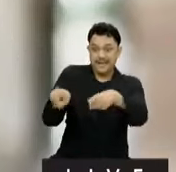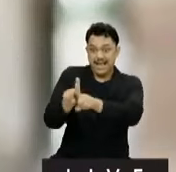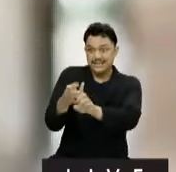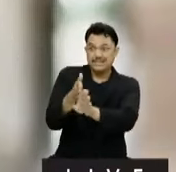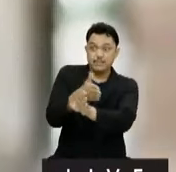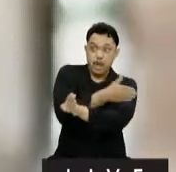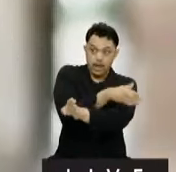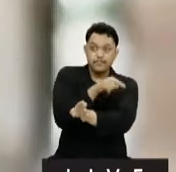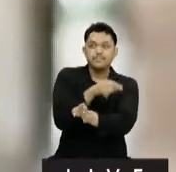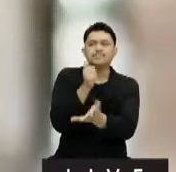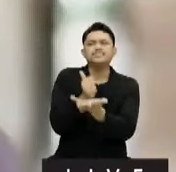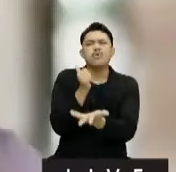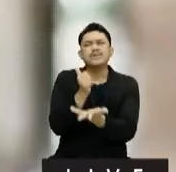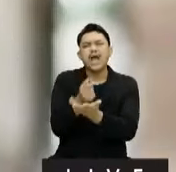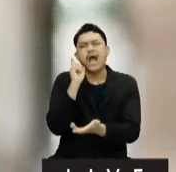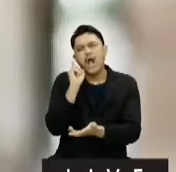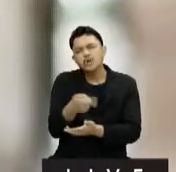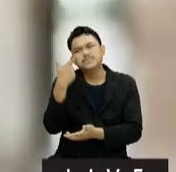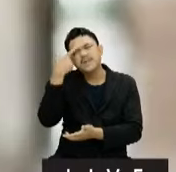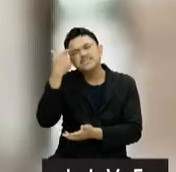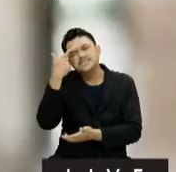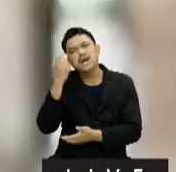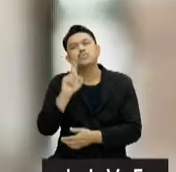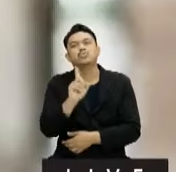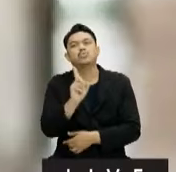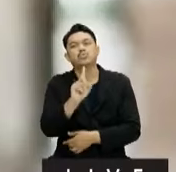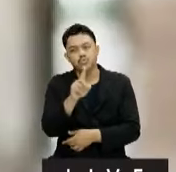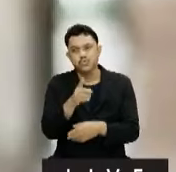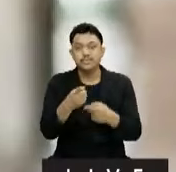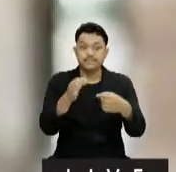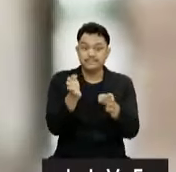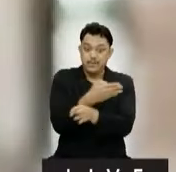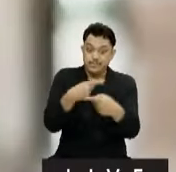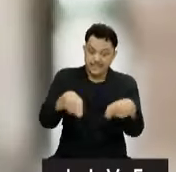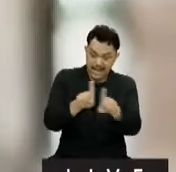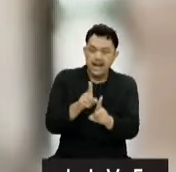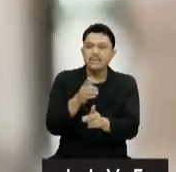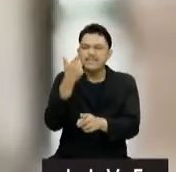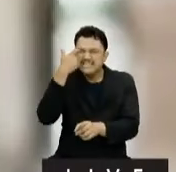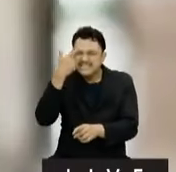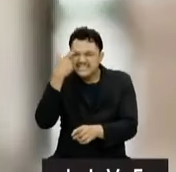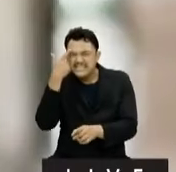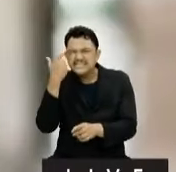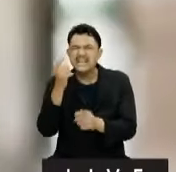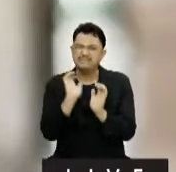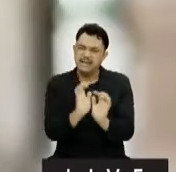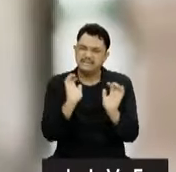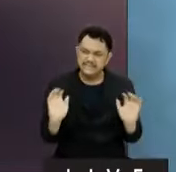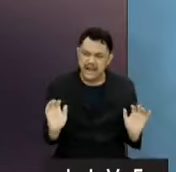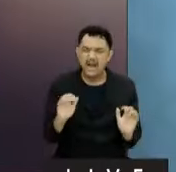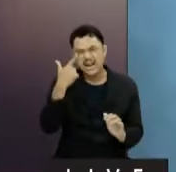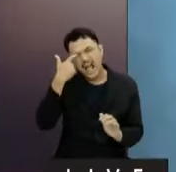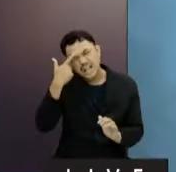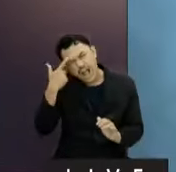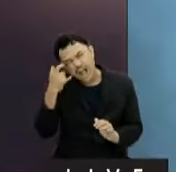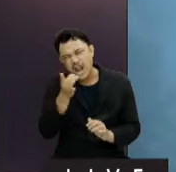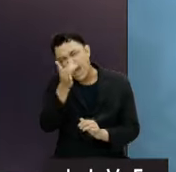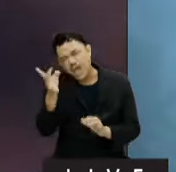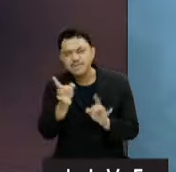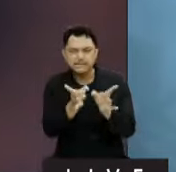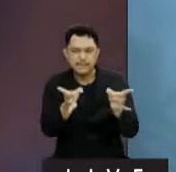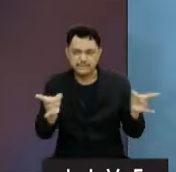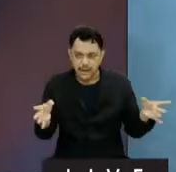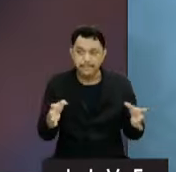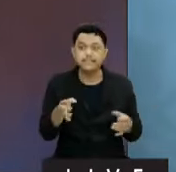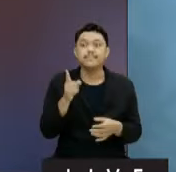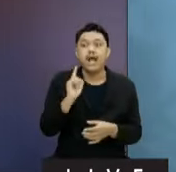ya, pranikah dan sebagainya. Ya itu sebenarnya sudah banyak juga dilakukan walaupun tidak kepada semua orang